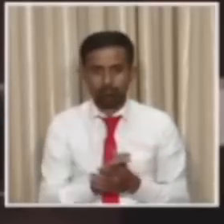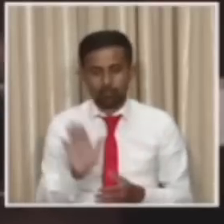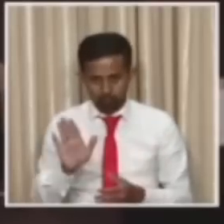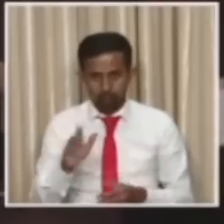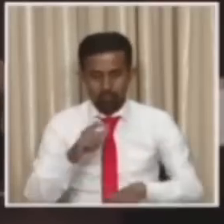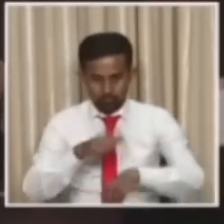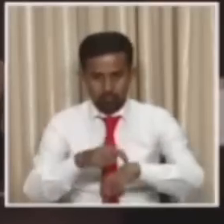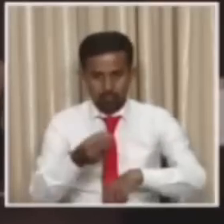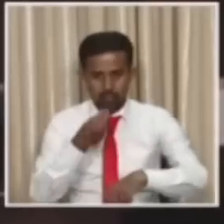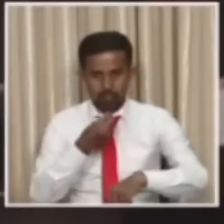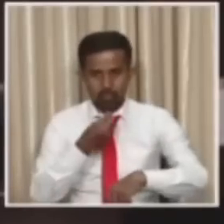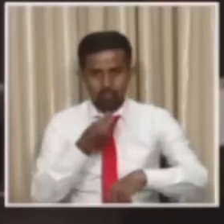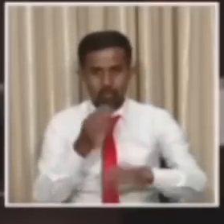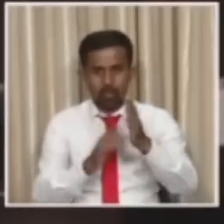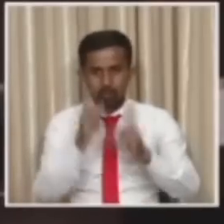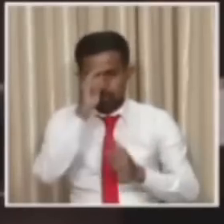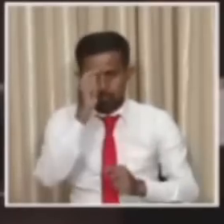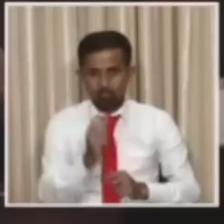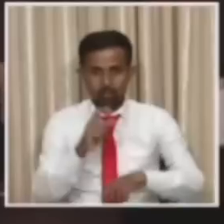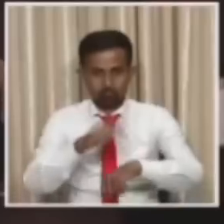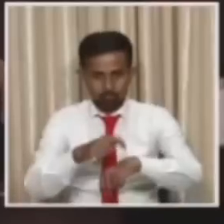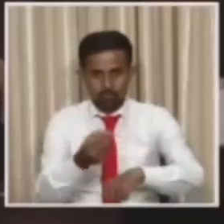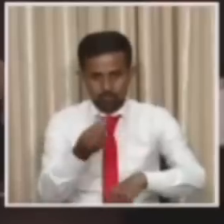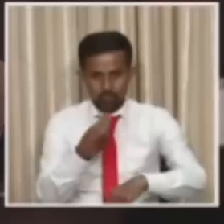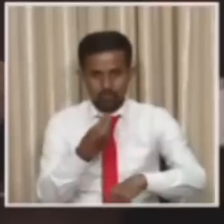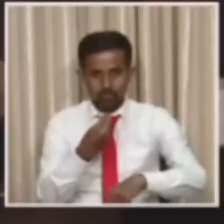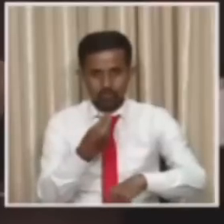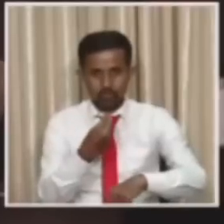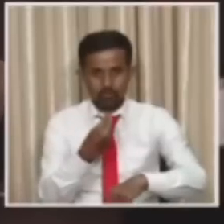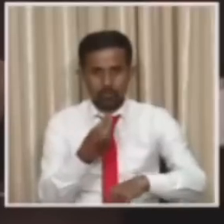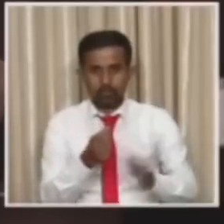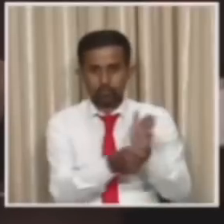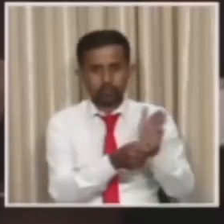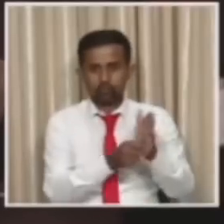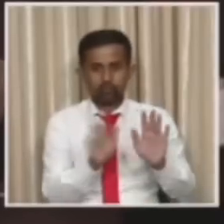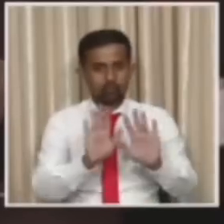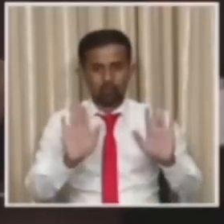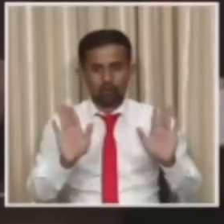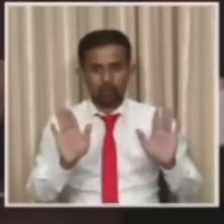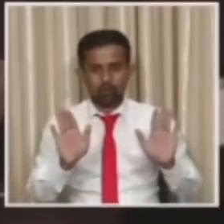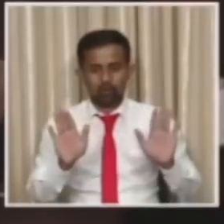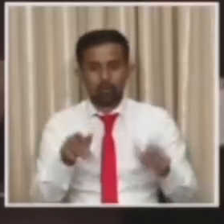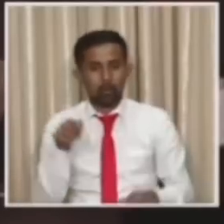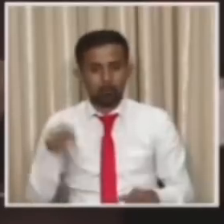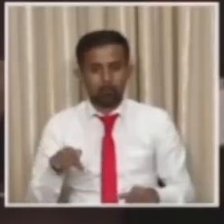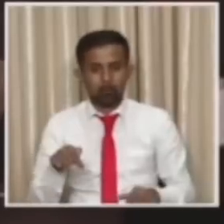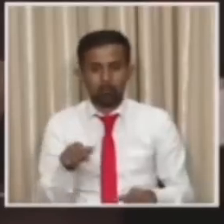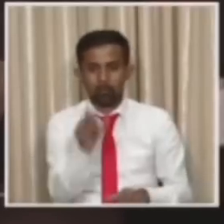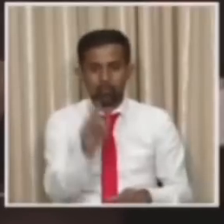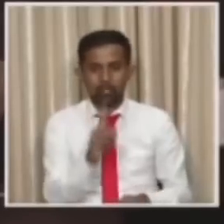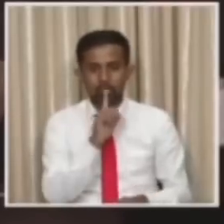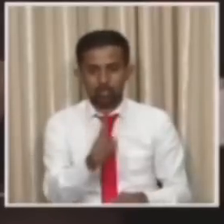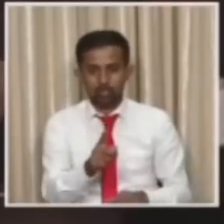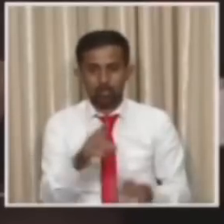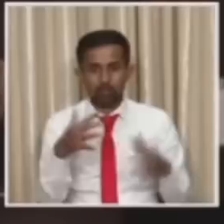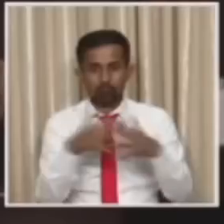Honorable minister, let me respond. Honorable Mahinda Amaravira kiwa garu Mahinda Amaravira kiwa chandikam kare na metana kawurut metana ayilla man obathumara kiyannam